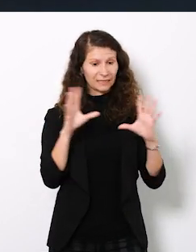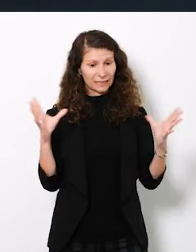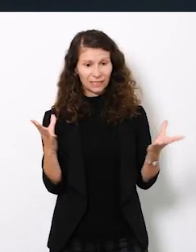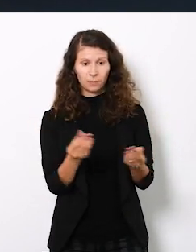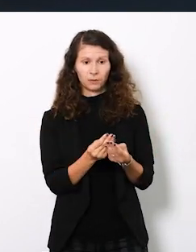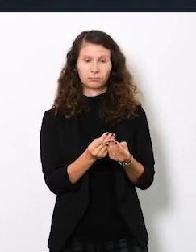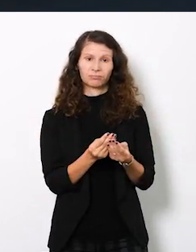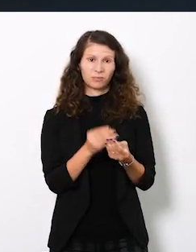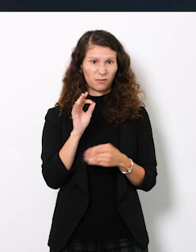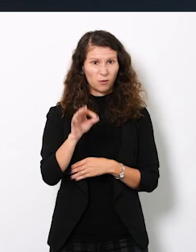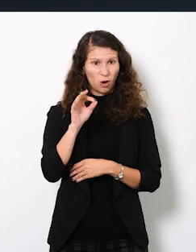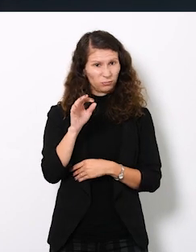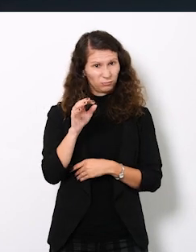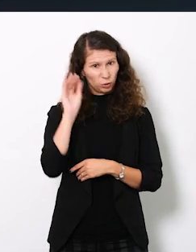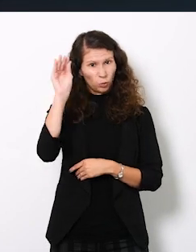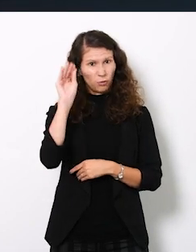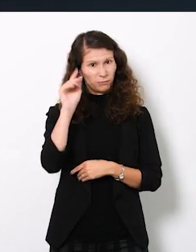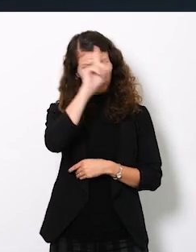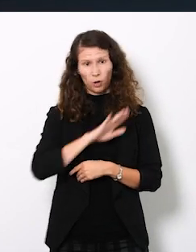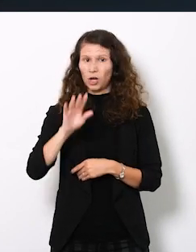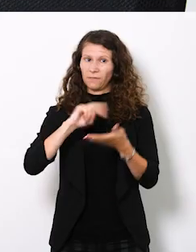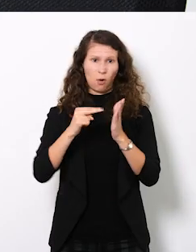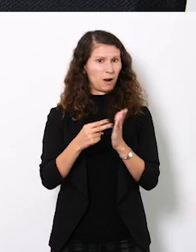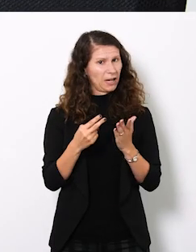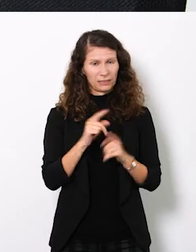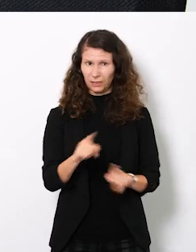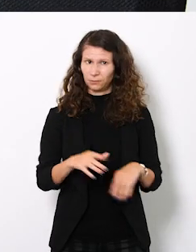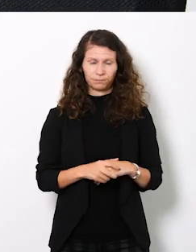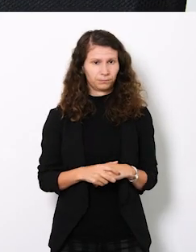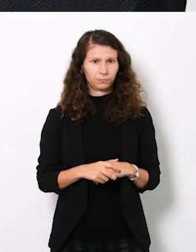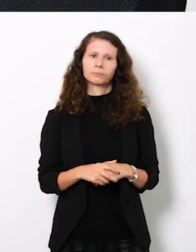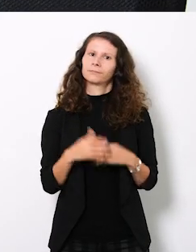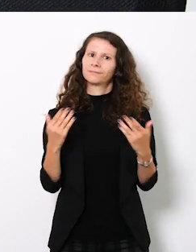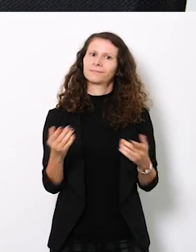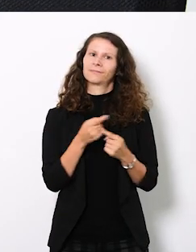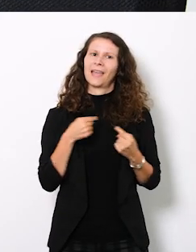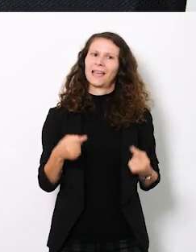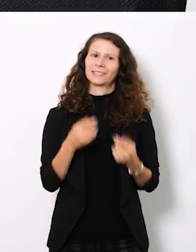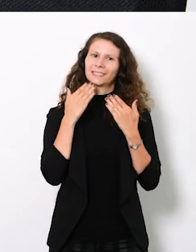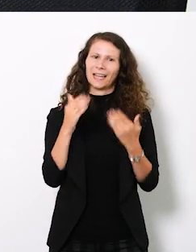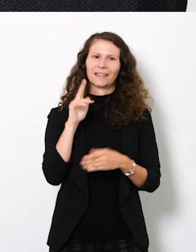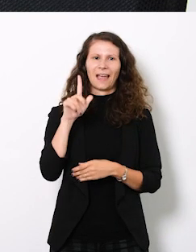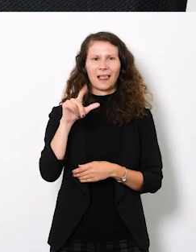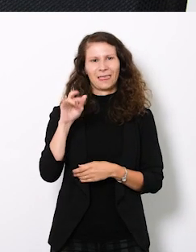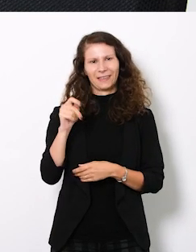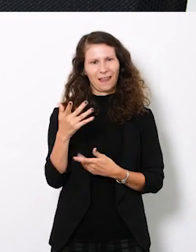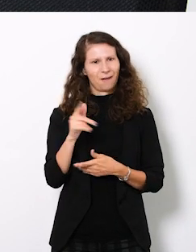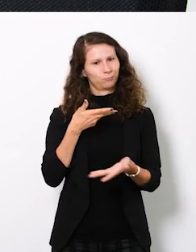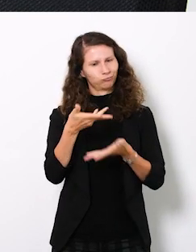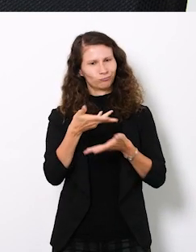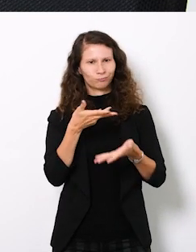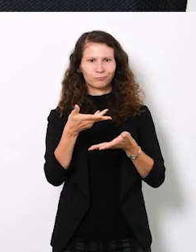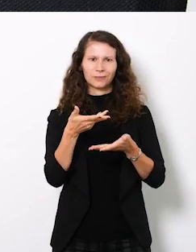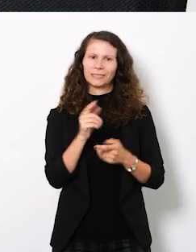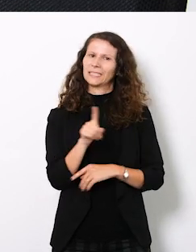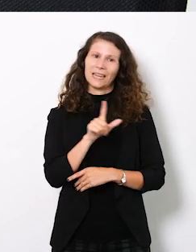insgesamt unser Land nicht auf die Zukunft vorbereitet. Und damit sage ich herzlichen Dank, Herr Lindner, für unser